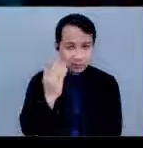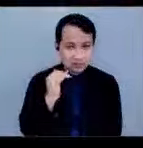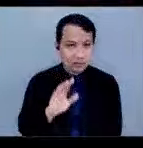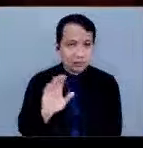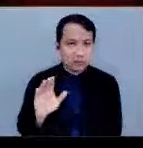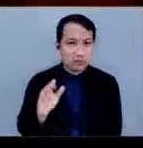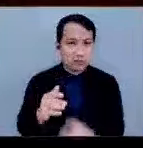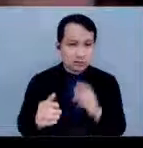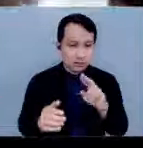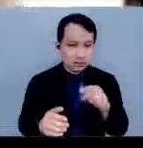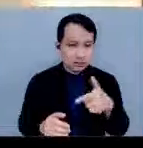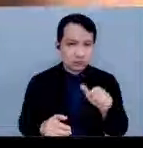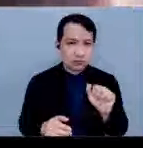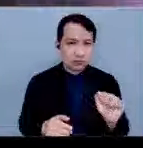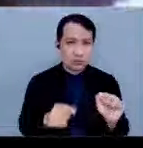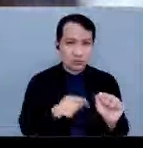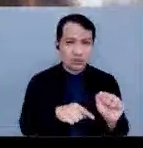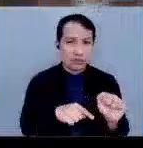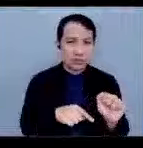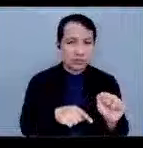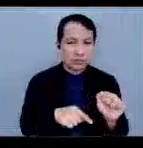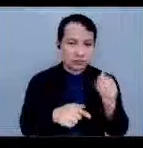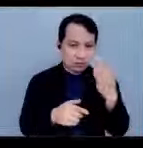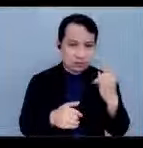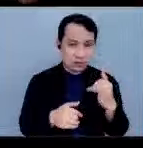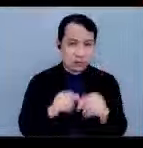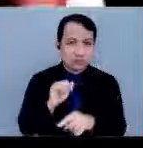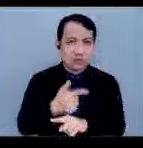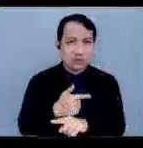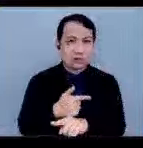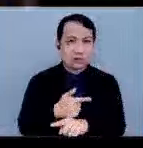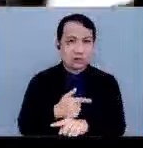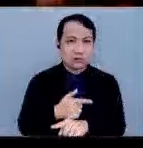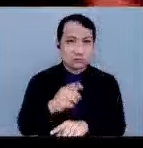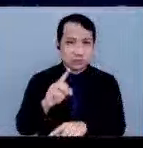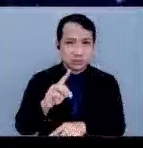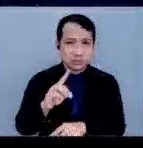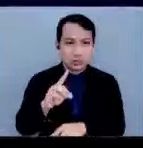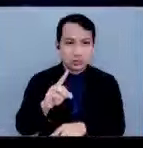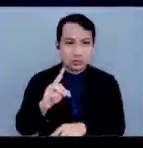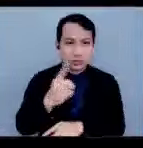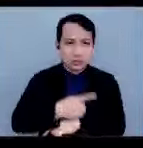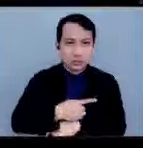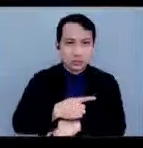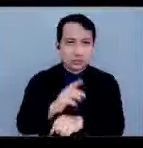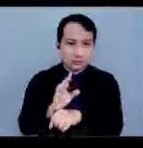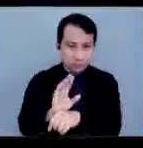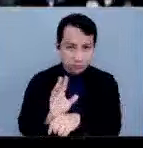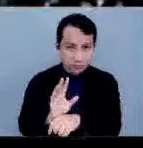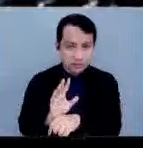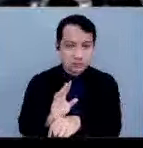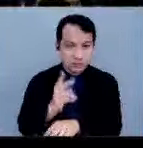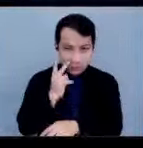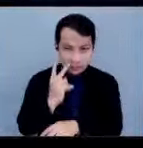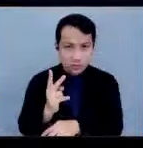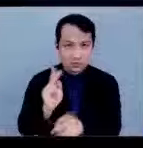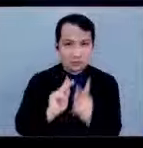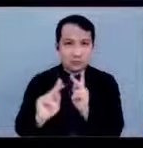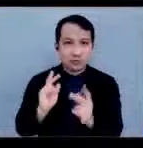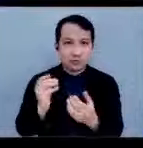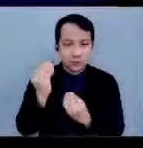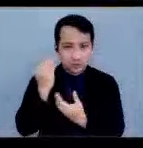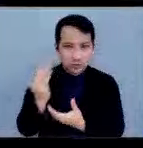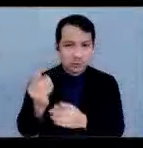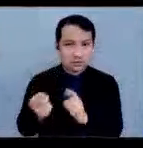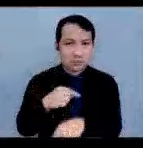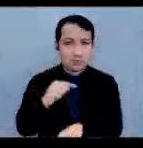Suga ang main trailer para sa August Detour D-Day The Movie. Mapapanood dito ang performances mula sa kanyang